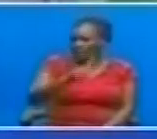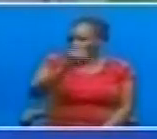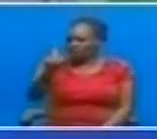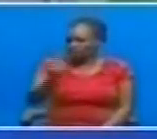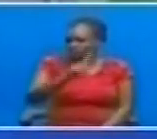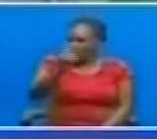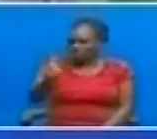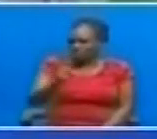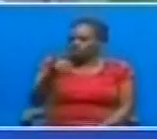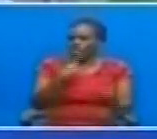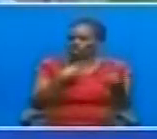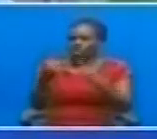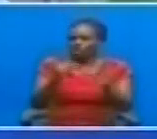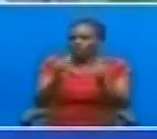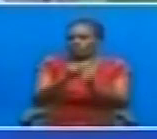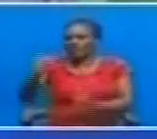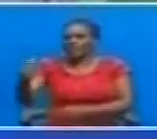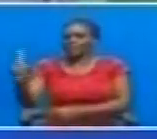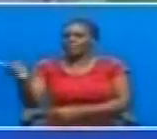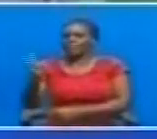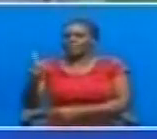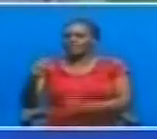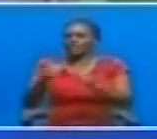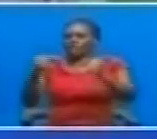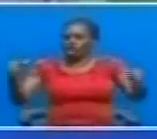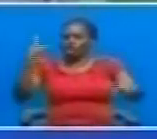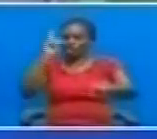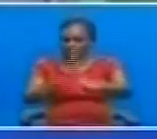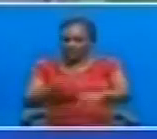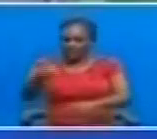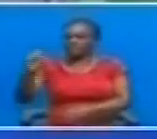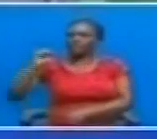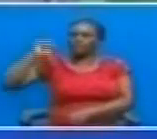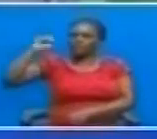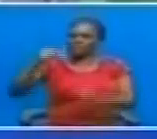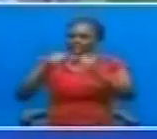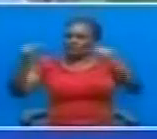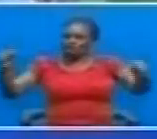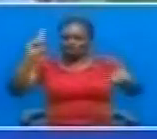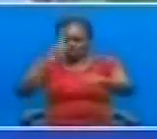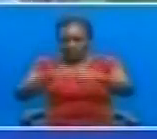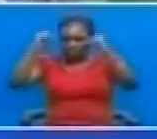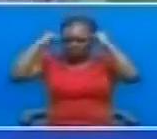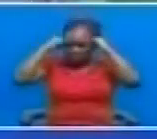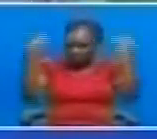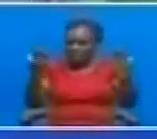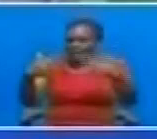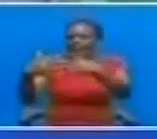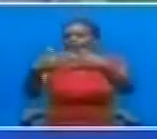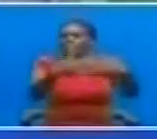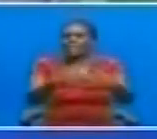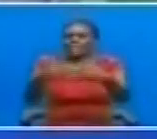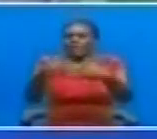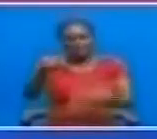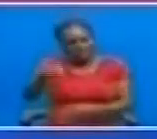akihojiwa, akizungumza na marais wengine kwa muda, amekuwa mwanasiasa kwa muda, pia alisomea Marekani. Sasa hayo